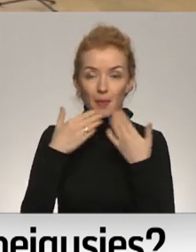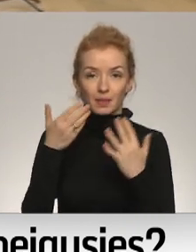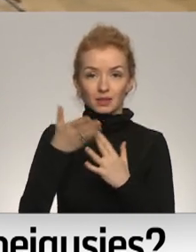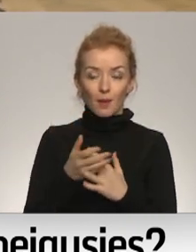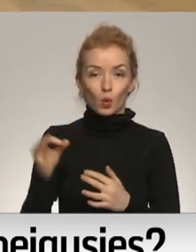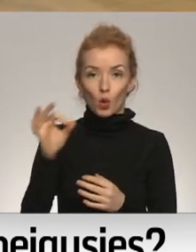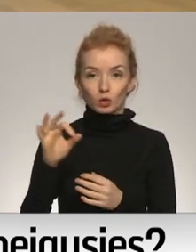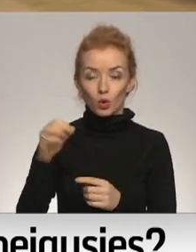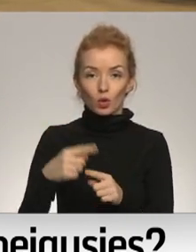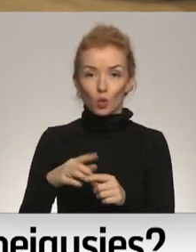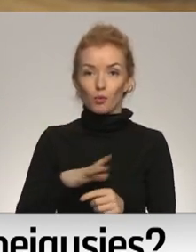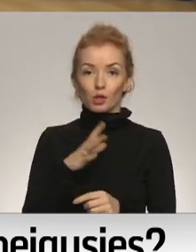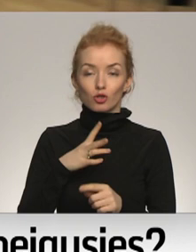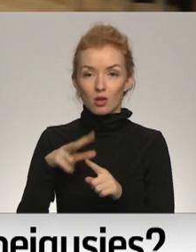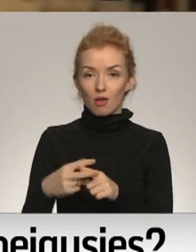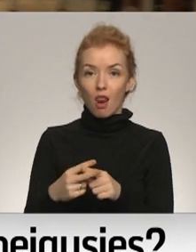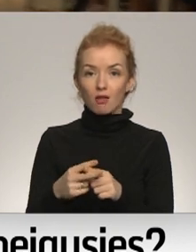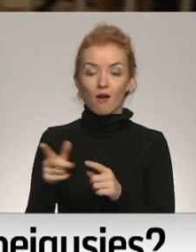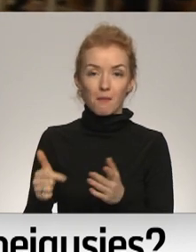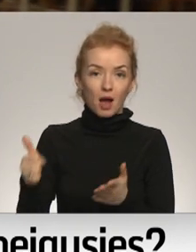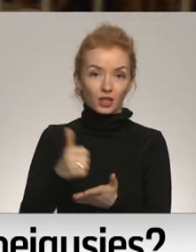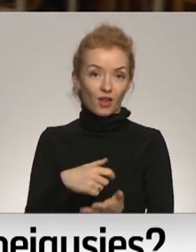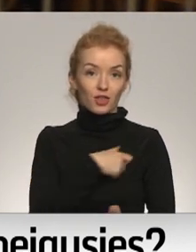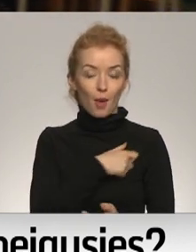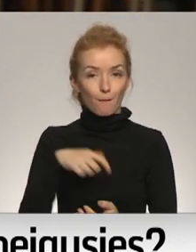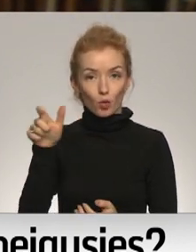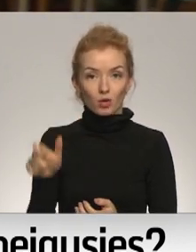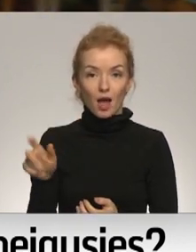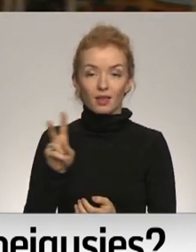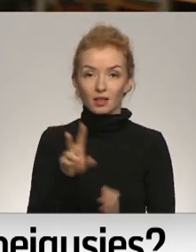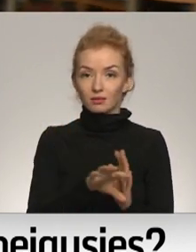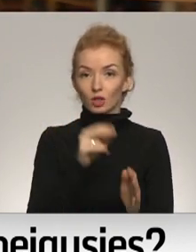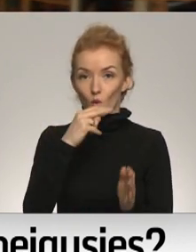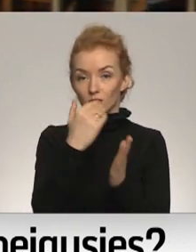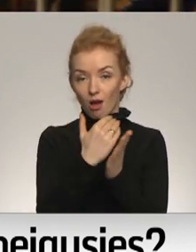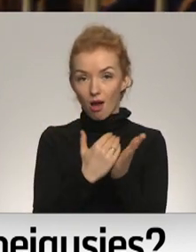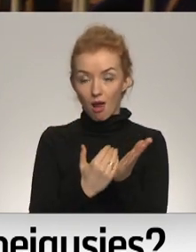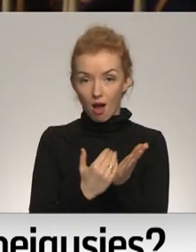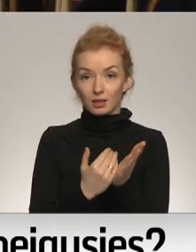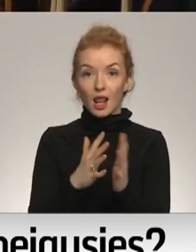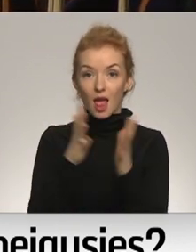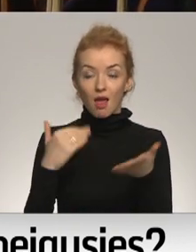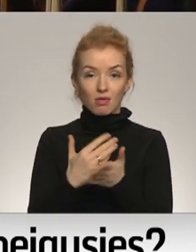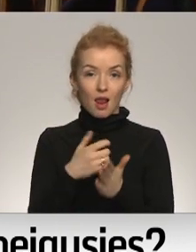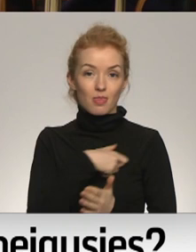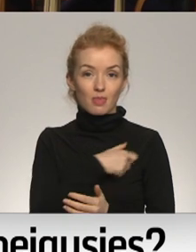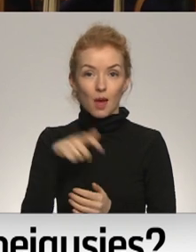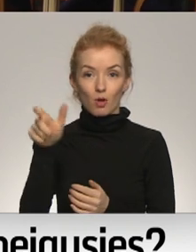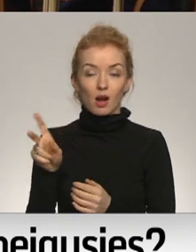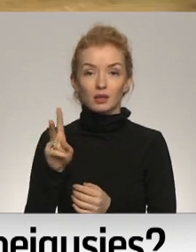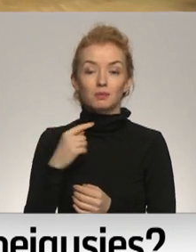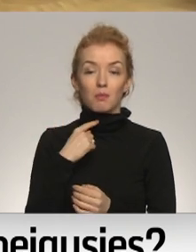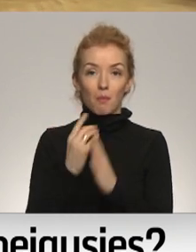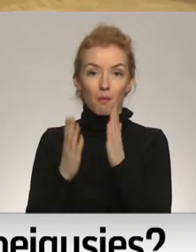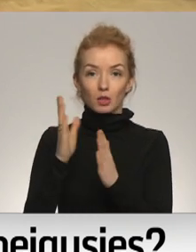un bijušā Jelgavas novada pārstāvētajiem deputātiem, kas ievēlēt no vienas sarakstu. Vairumam deputātu, kur savas balsas sadeva par Lasmani